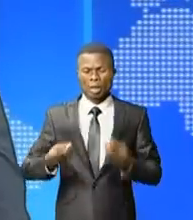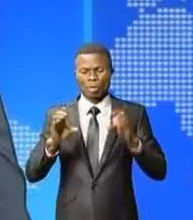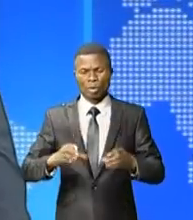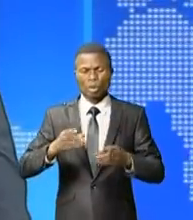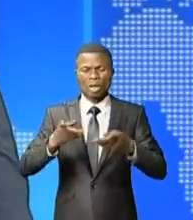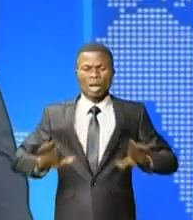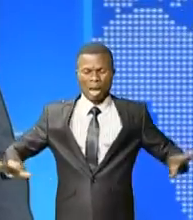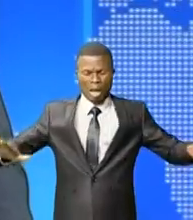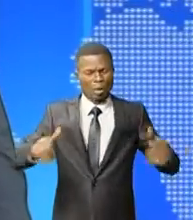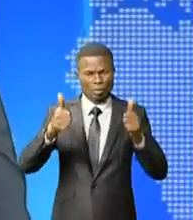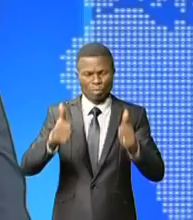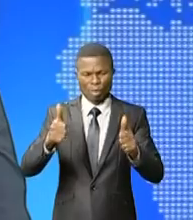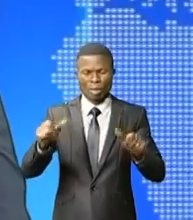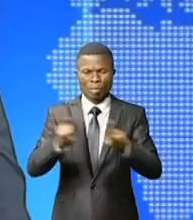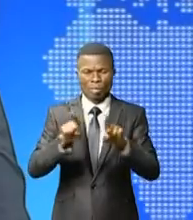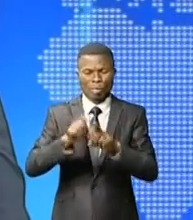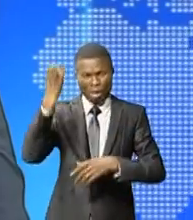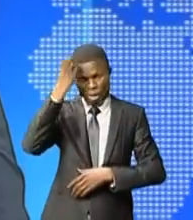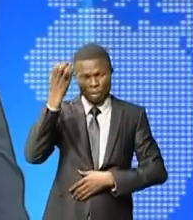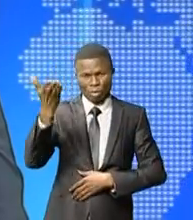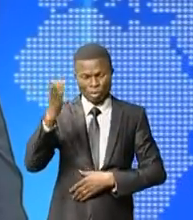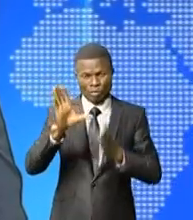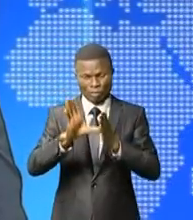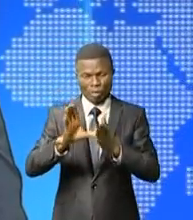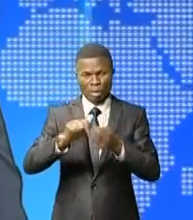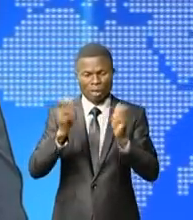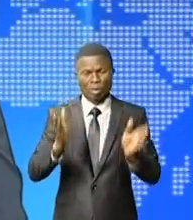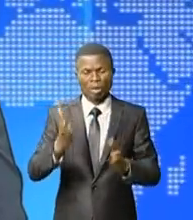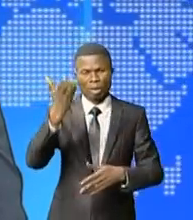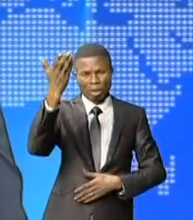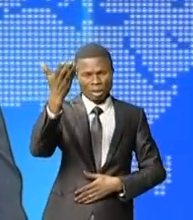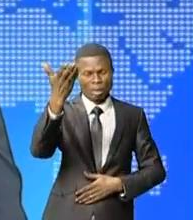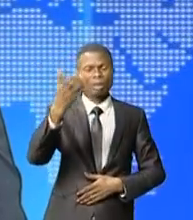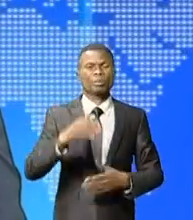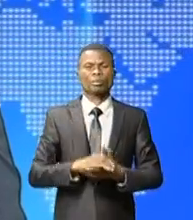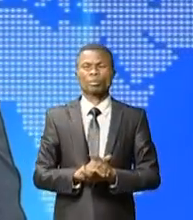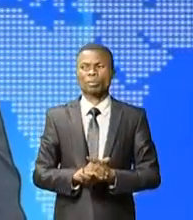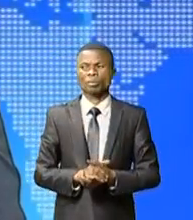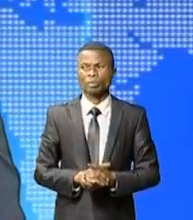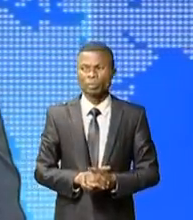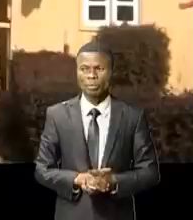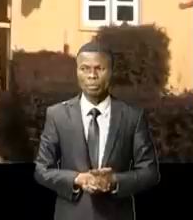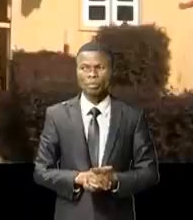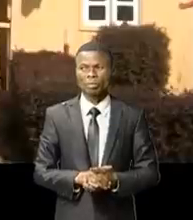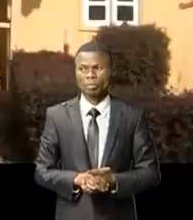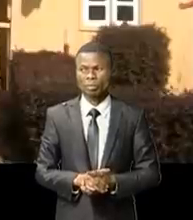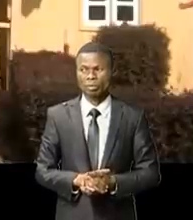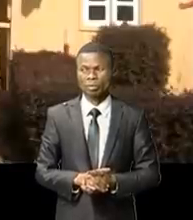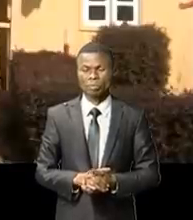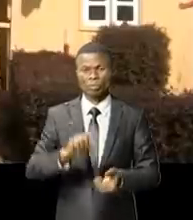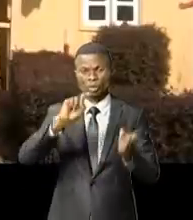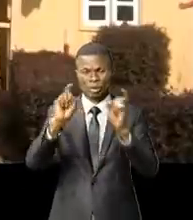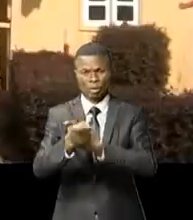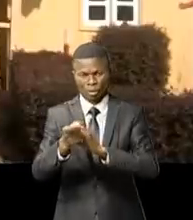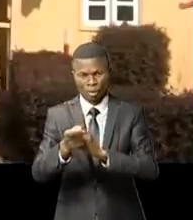infrastructures aéroportuaires fiables et modernes. Reportage Nicole Sesseploka. La